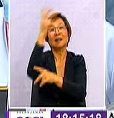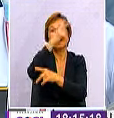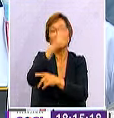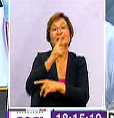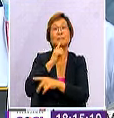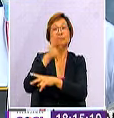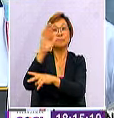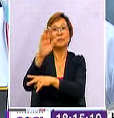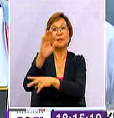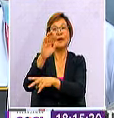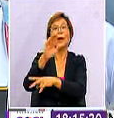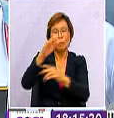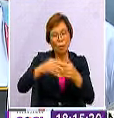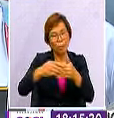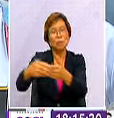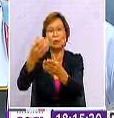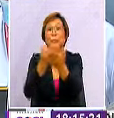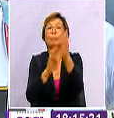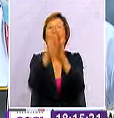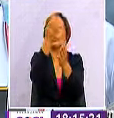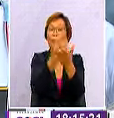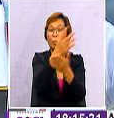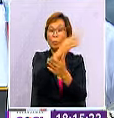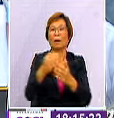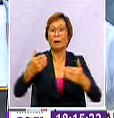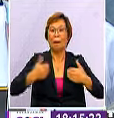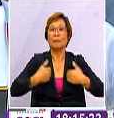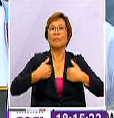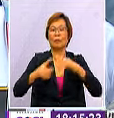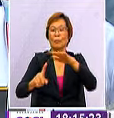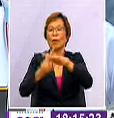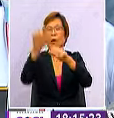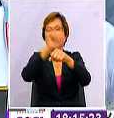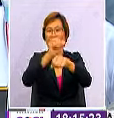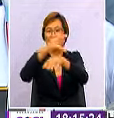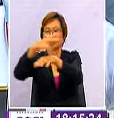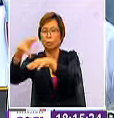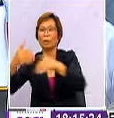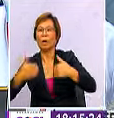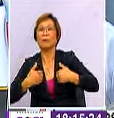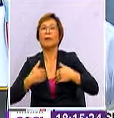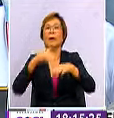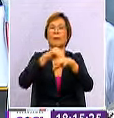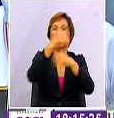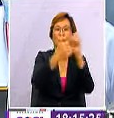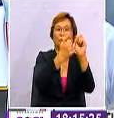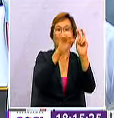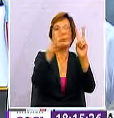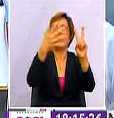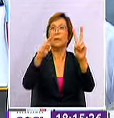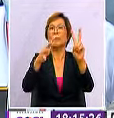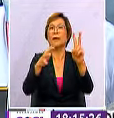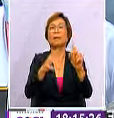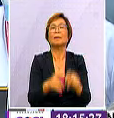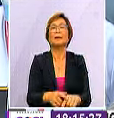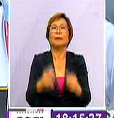kelestarian sumber boleh memacu pertumbuhan ekonomi baharu di samping mewujudkan peluang pekerjaan. Pada 2015,